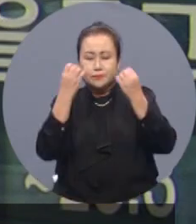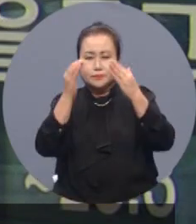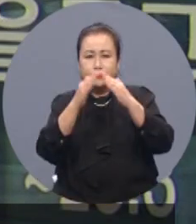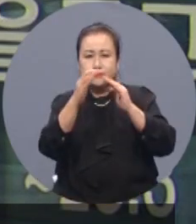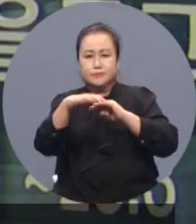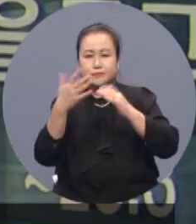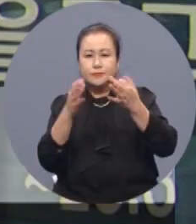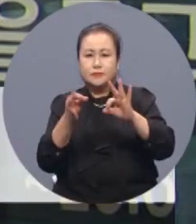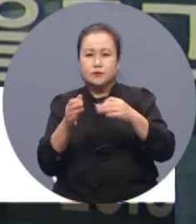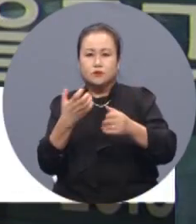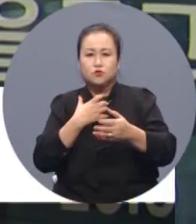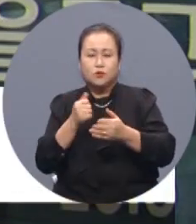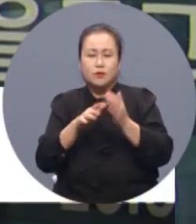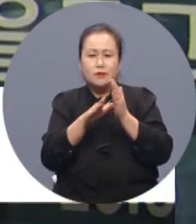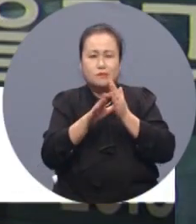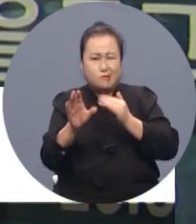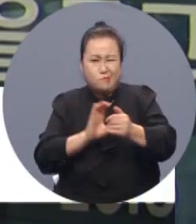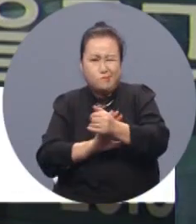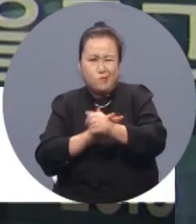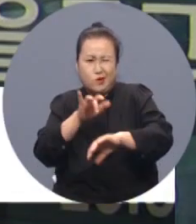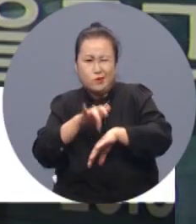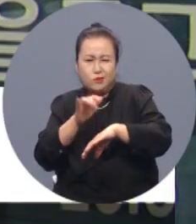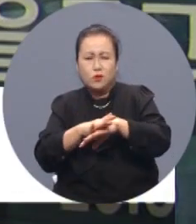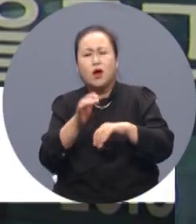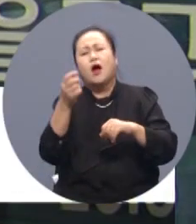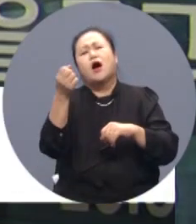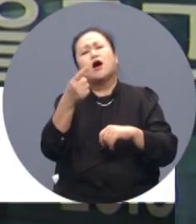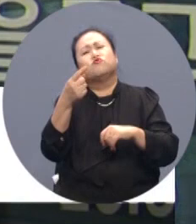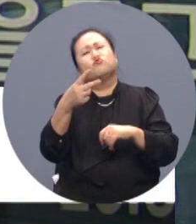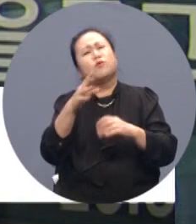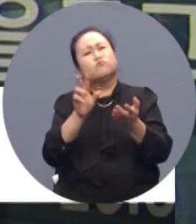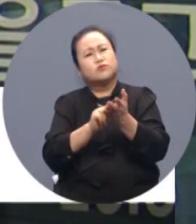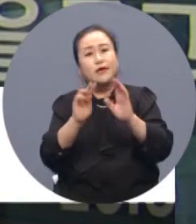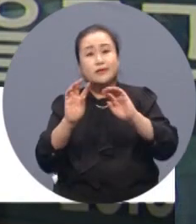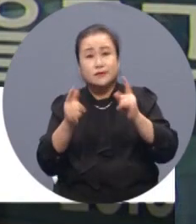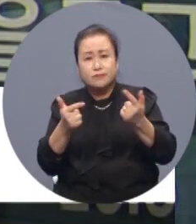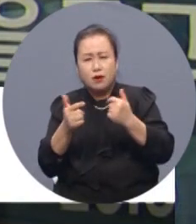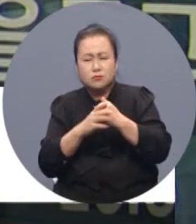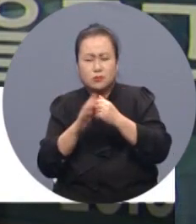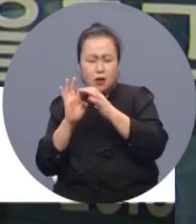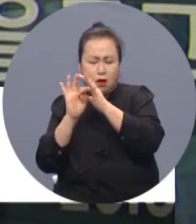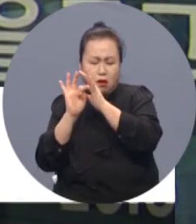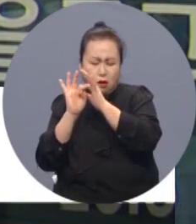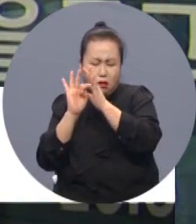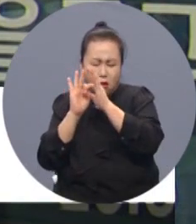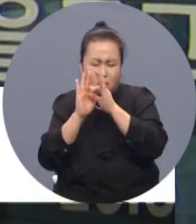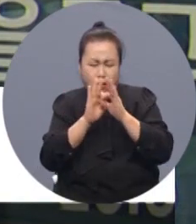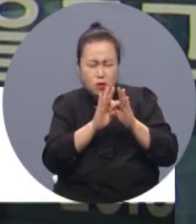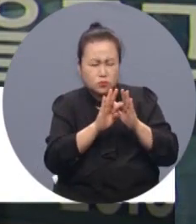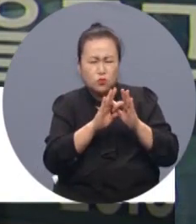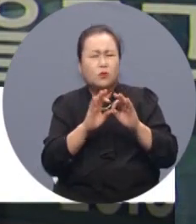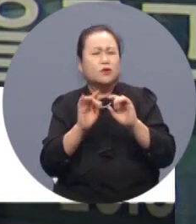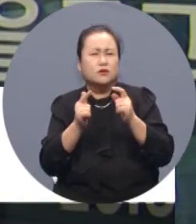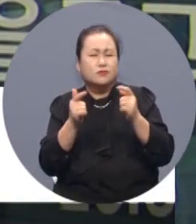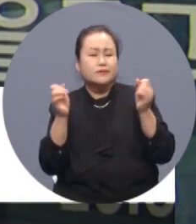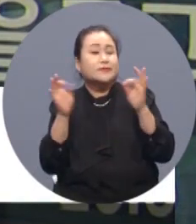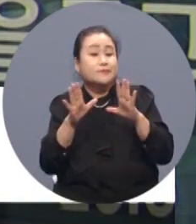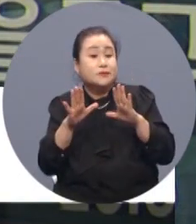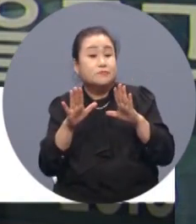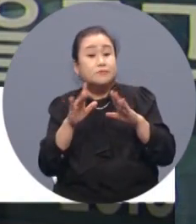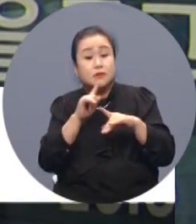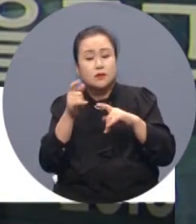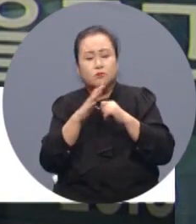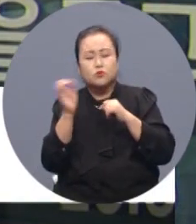새마을금고의 충격적인 갑질 관행 한두번 불거진 문제가 아니지만 여론이 악화된 은 건 그때뿐 시간